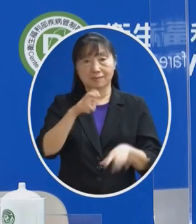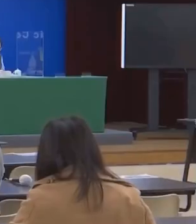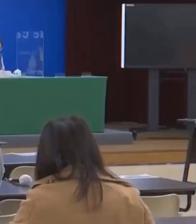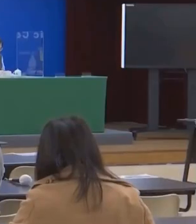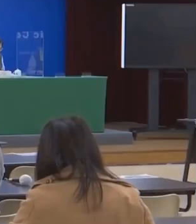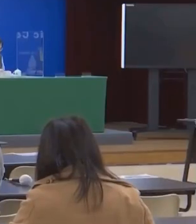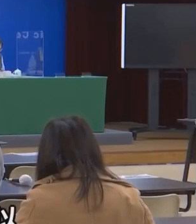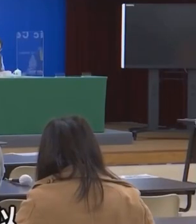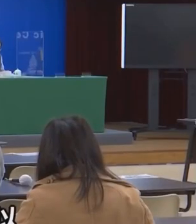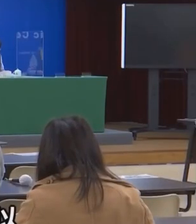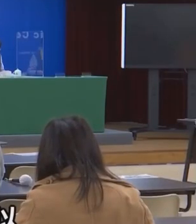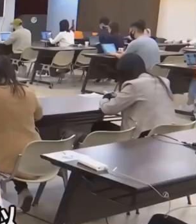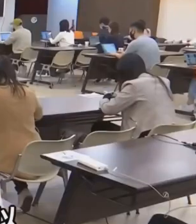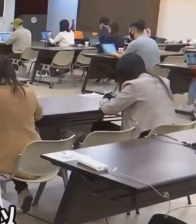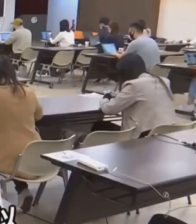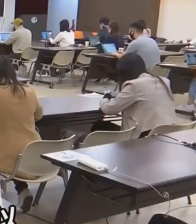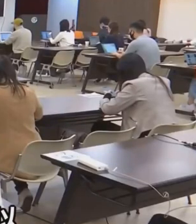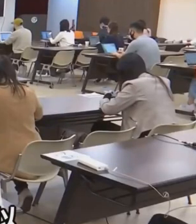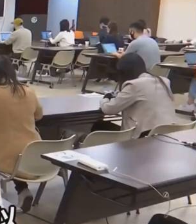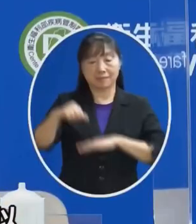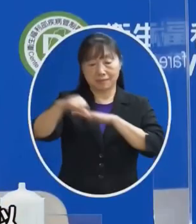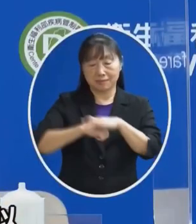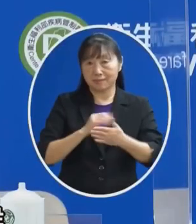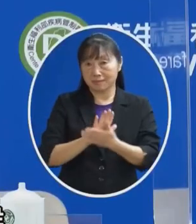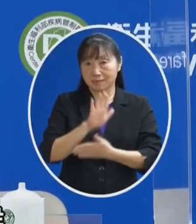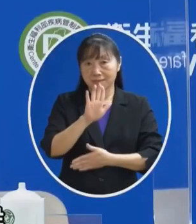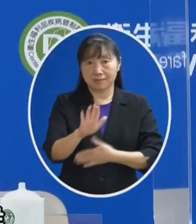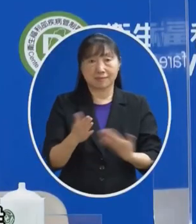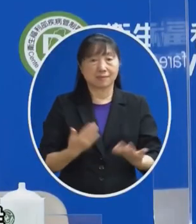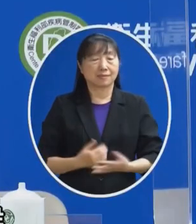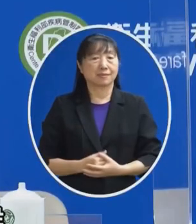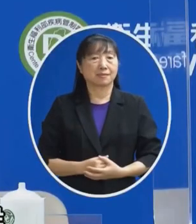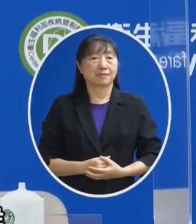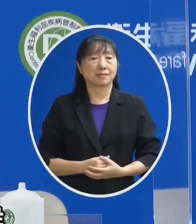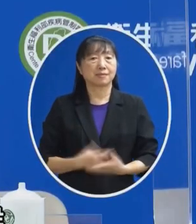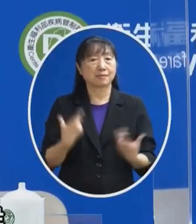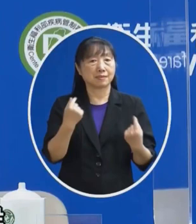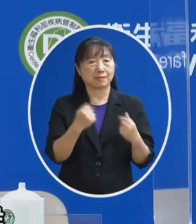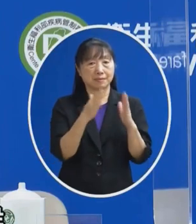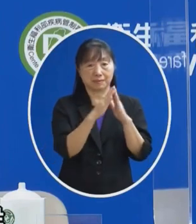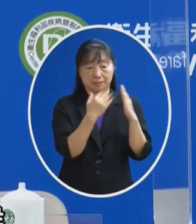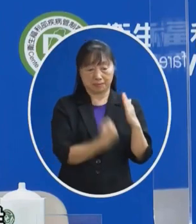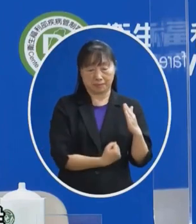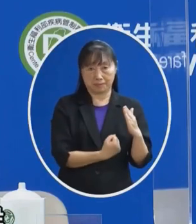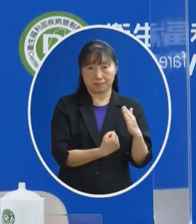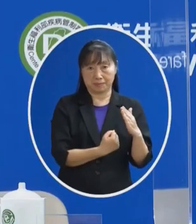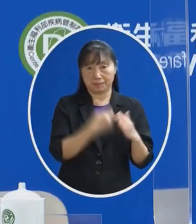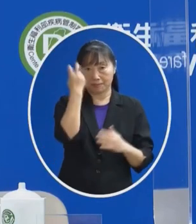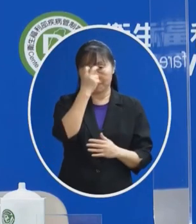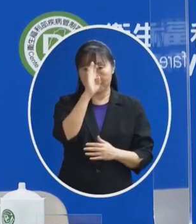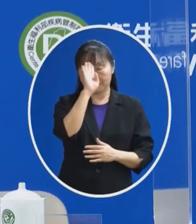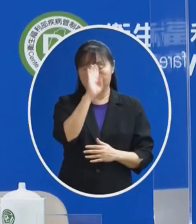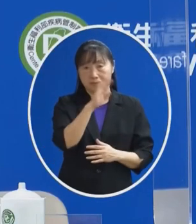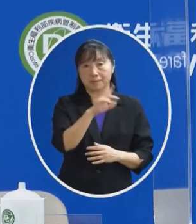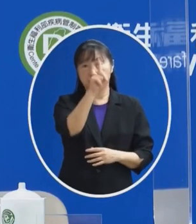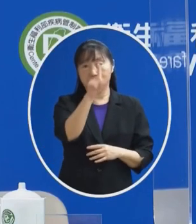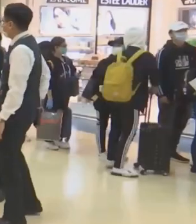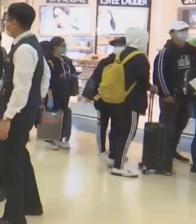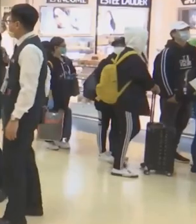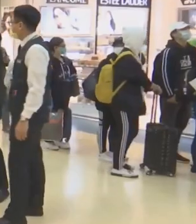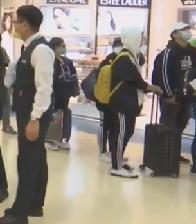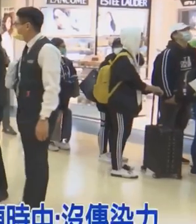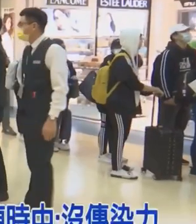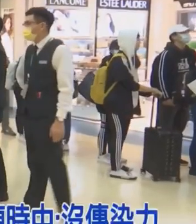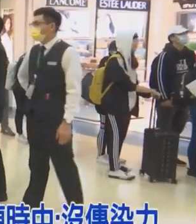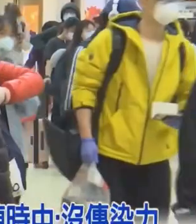告哈，那然后呢，在入境还是以就是在居家检疫的时候是一人。一户一人，